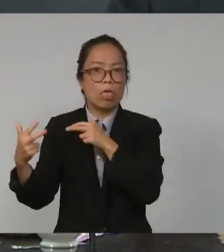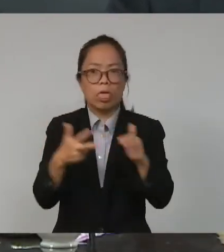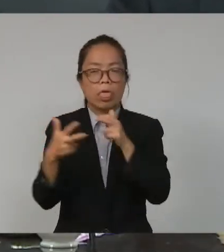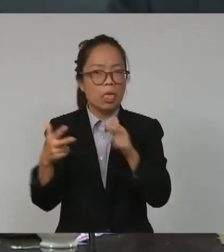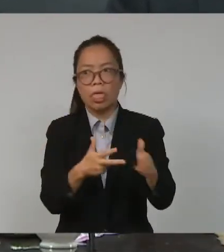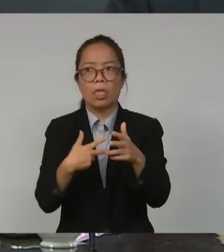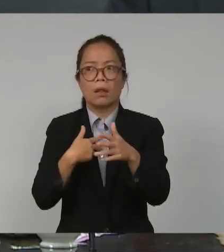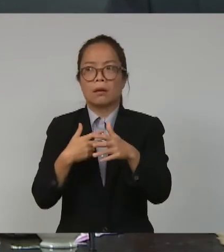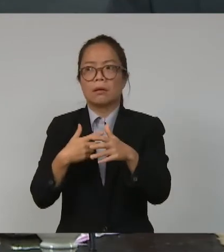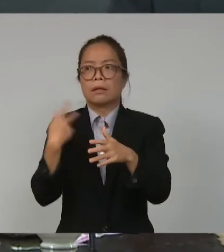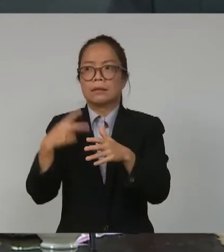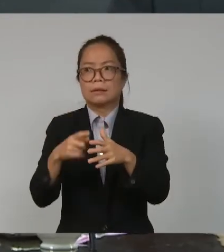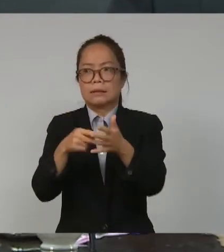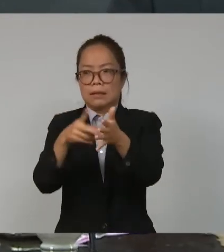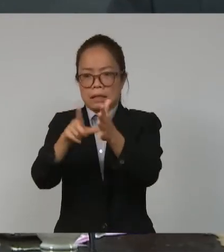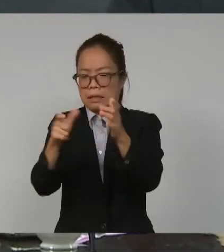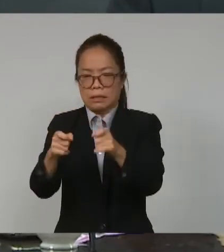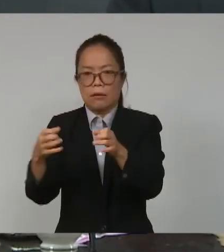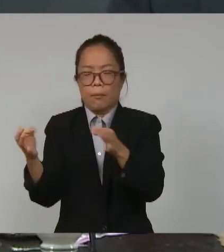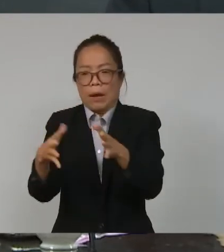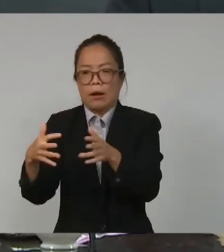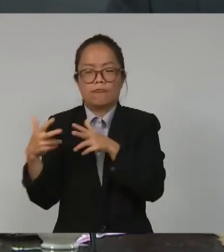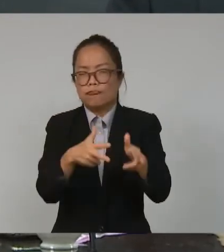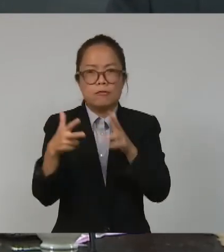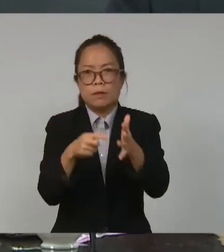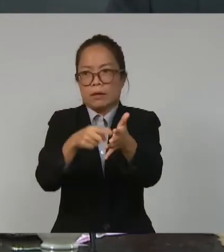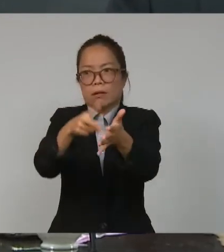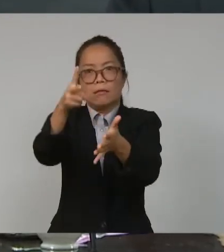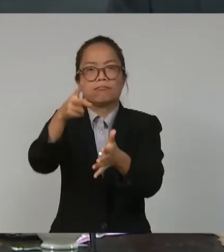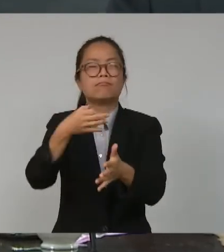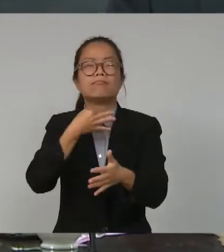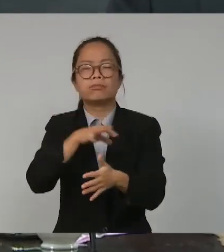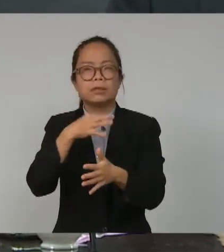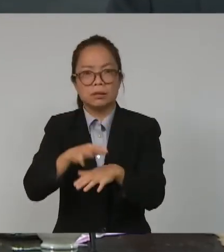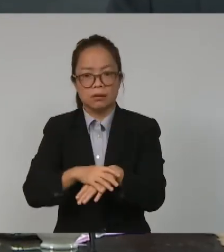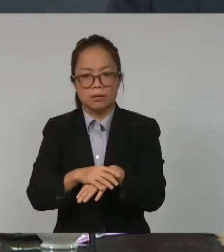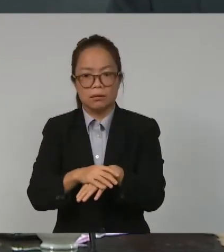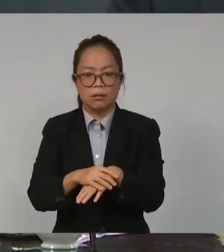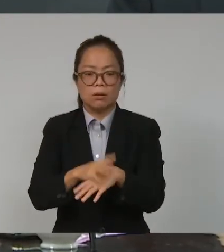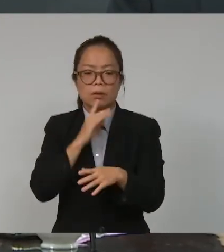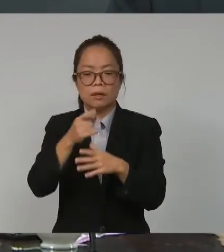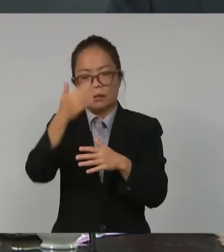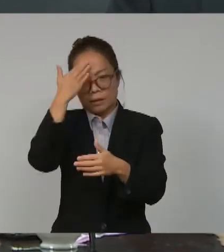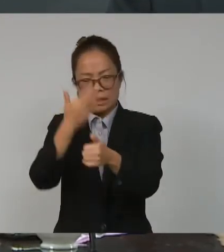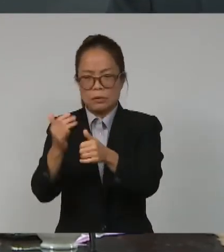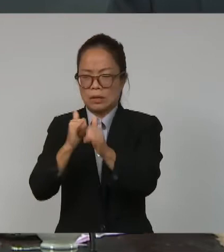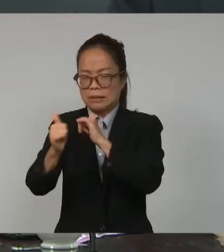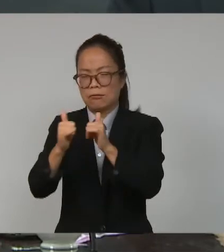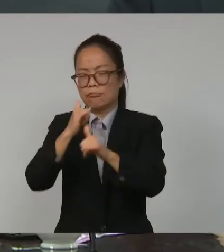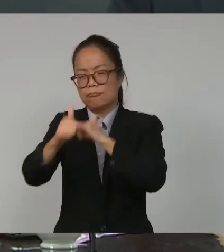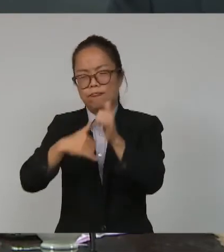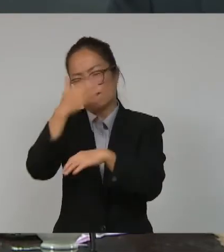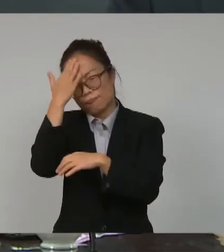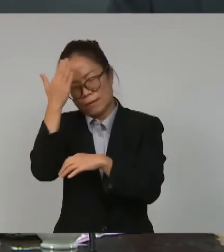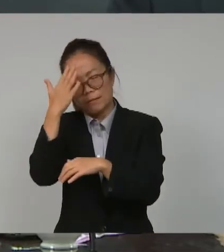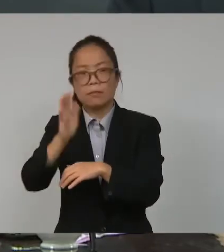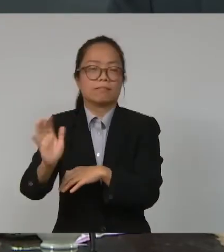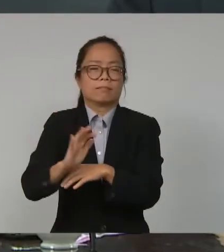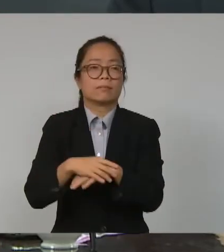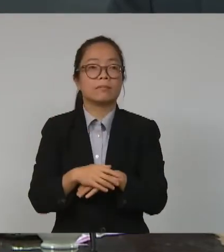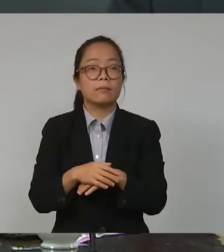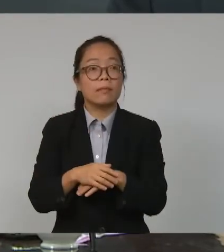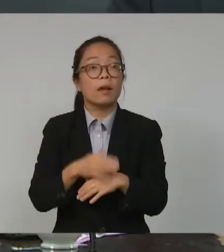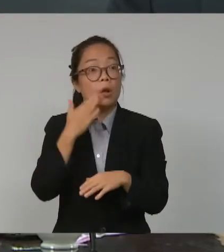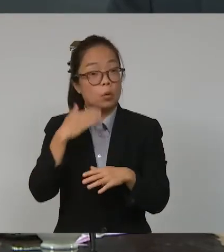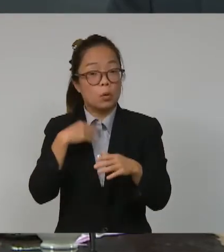好，需要在短期之内上街两次，好，去投票，避免对于生活的干扰。如果